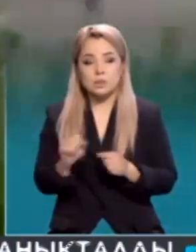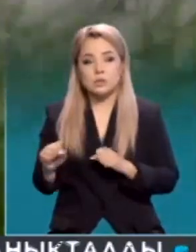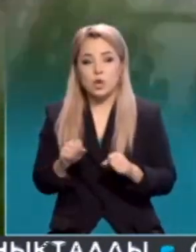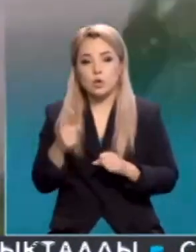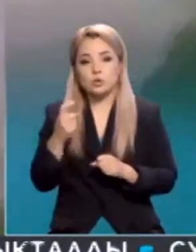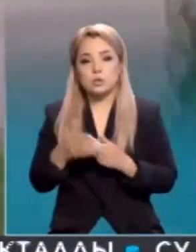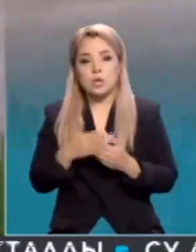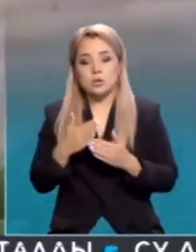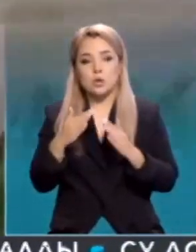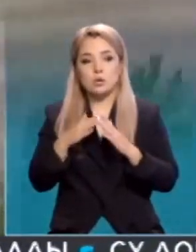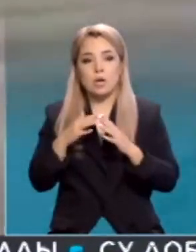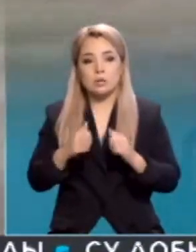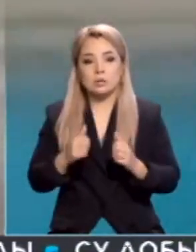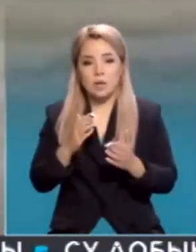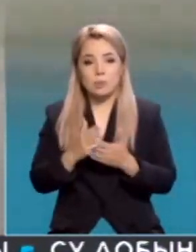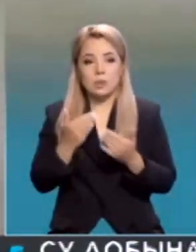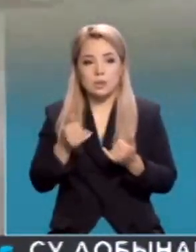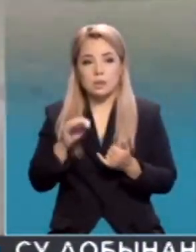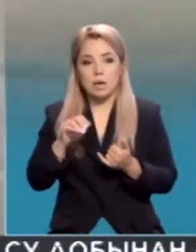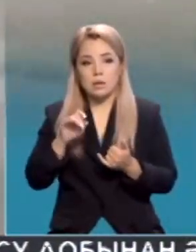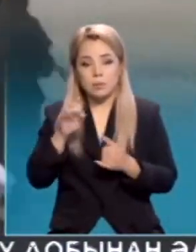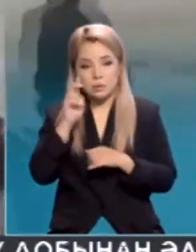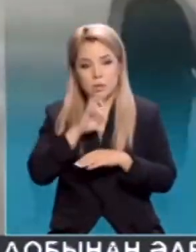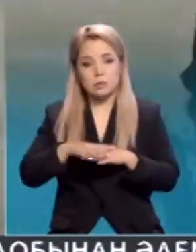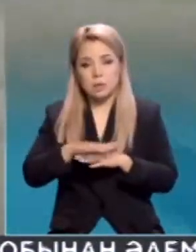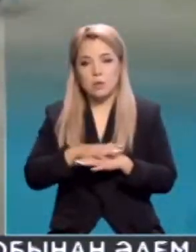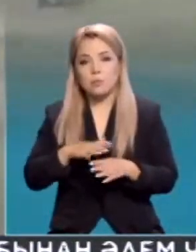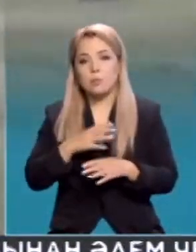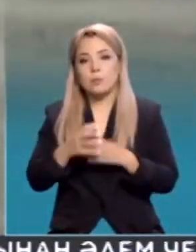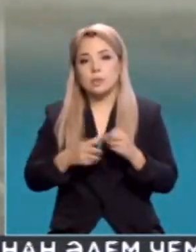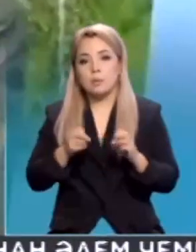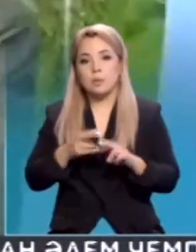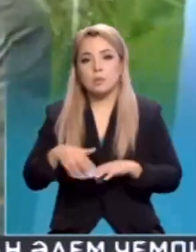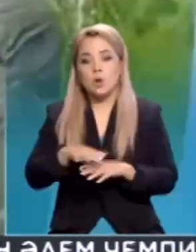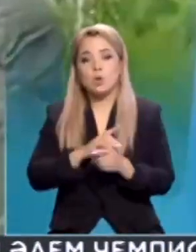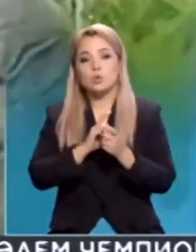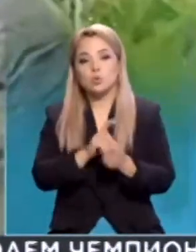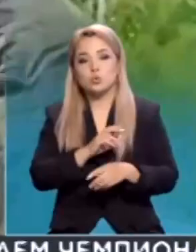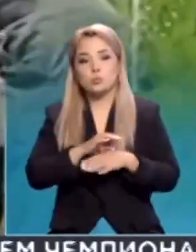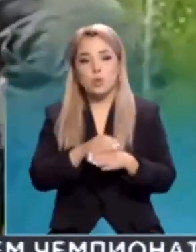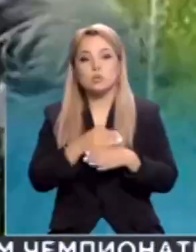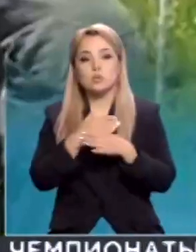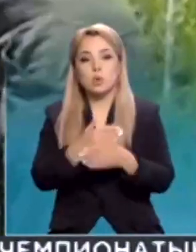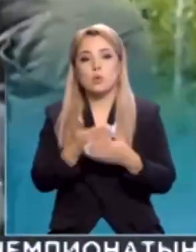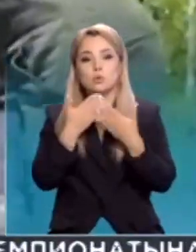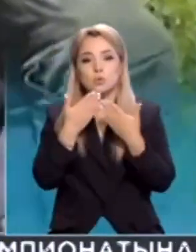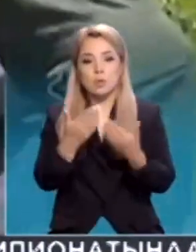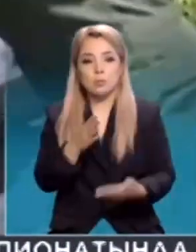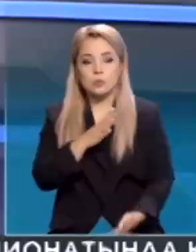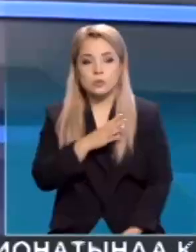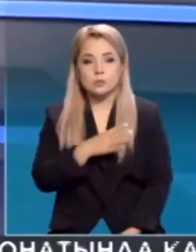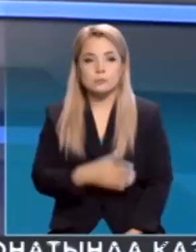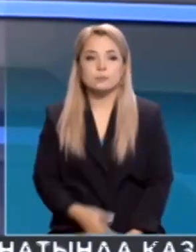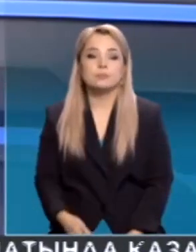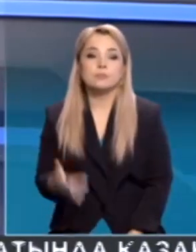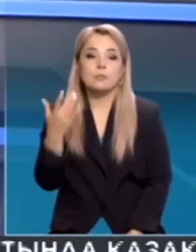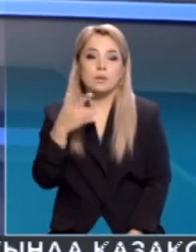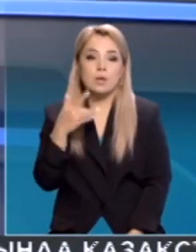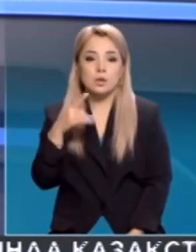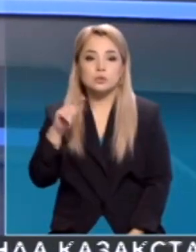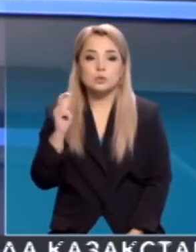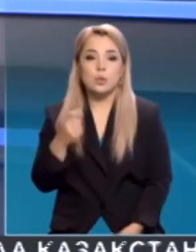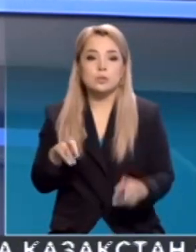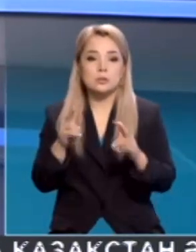үй қираған. Талибан үкіметі халықаралық қауымдастықтан жер сілкінісінің салдарымен күресуге көмек сұрап отыр. Американың